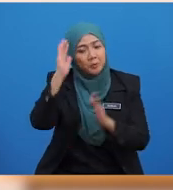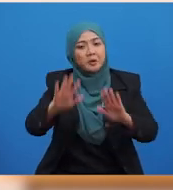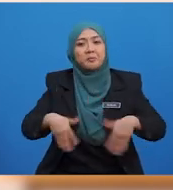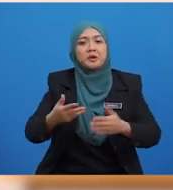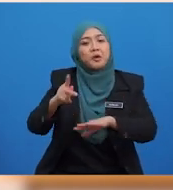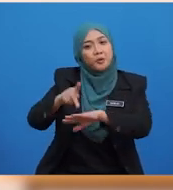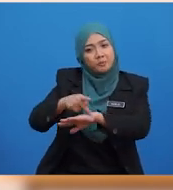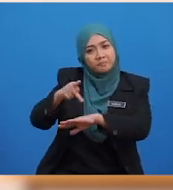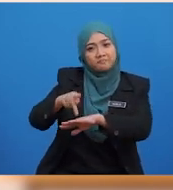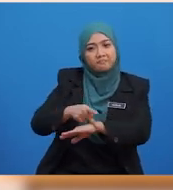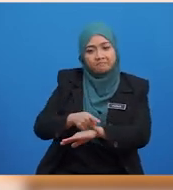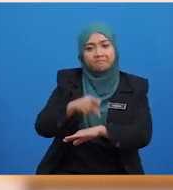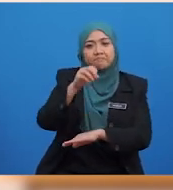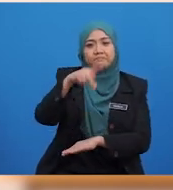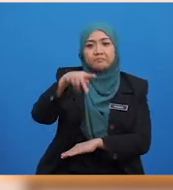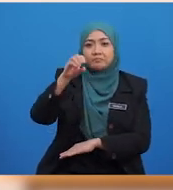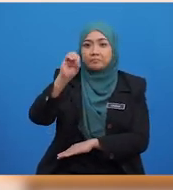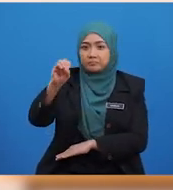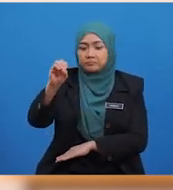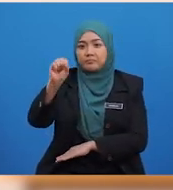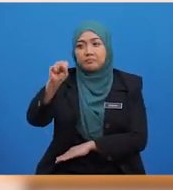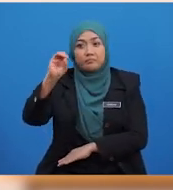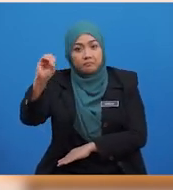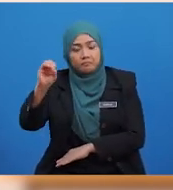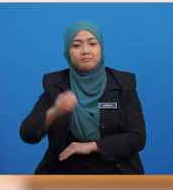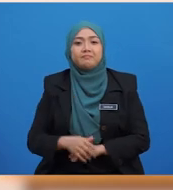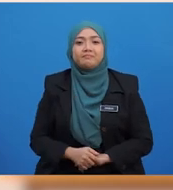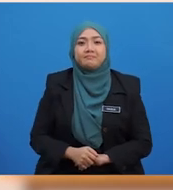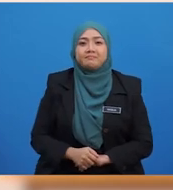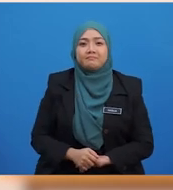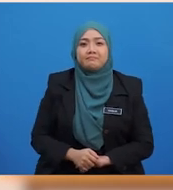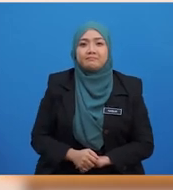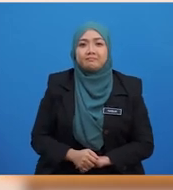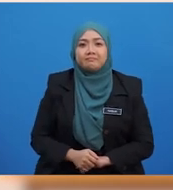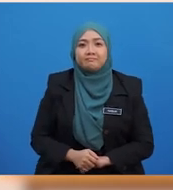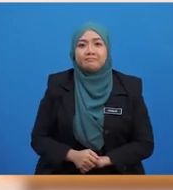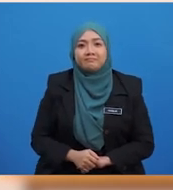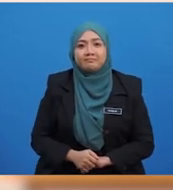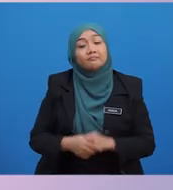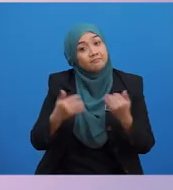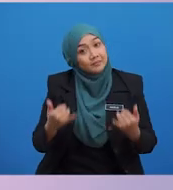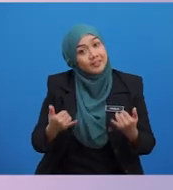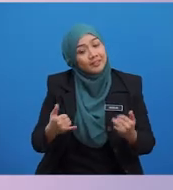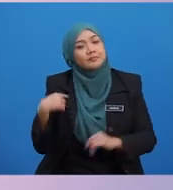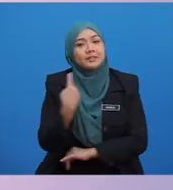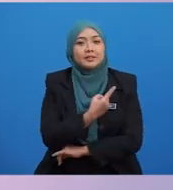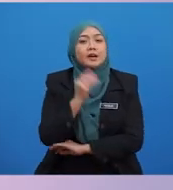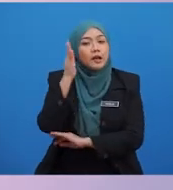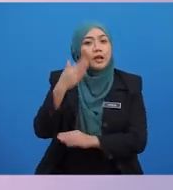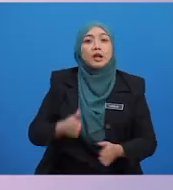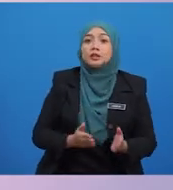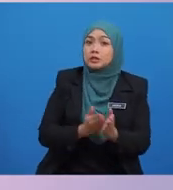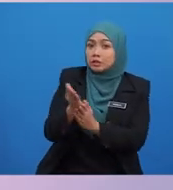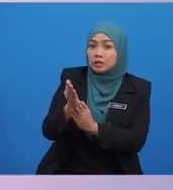cukup Sekarang kita akan teruskan dengan objektif seterusnya yaitu kesbr